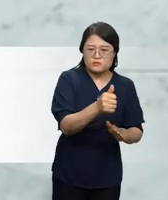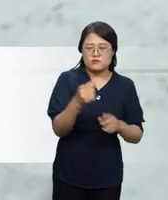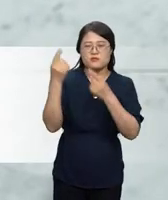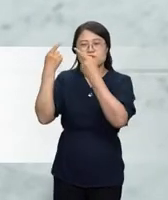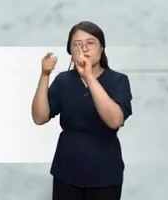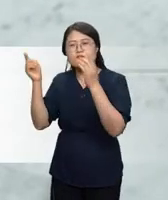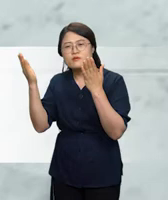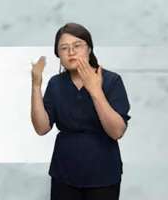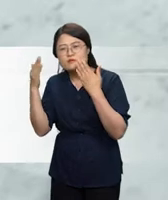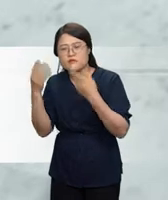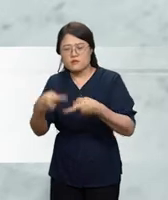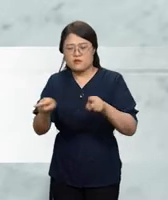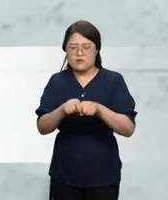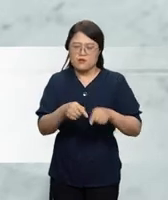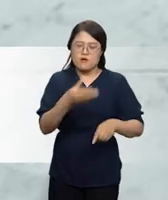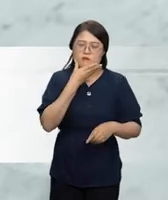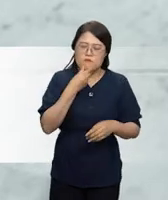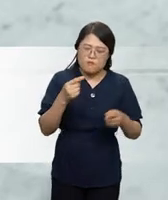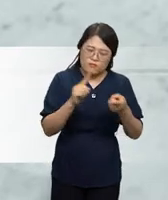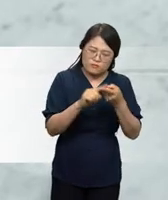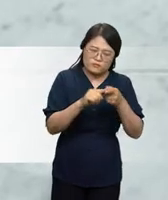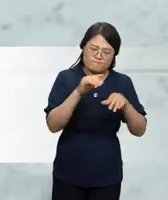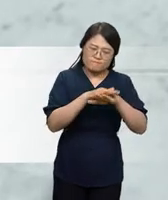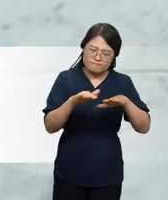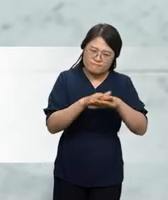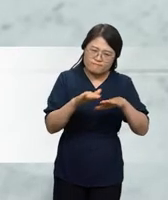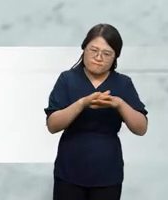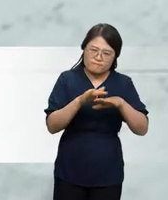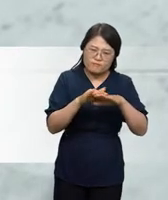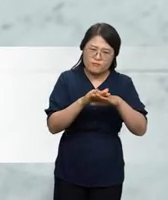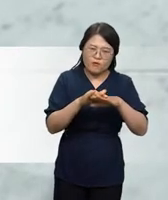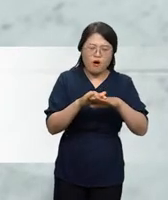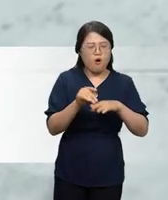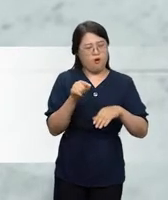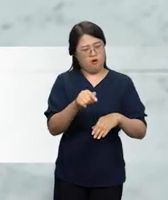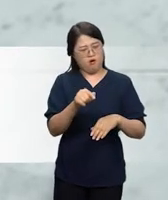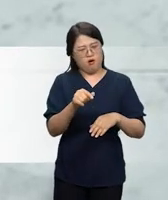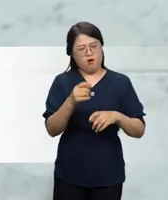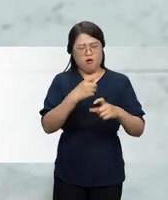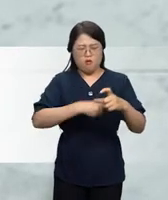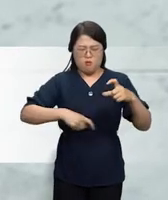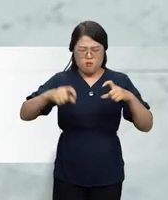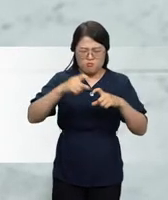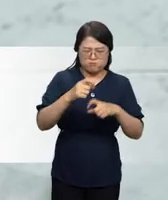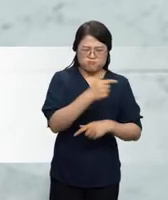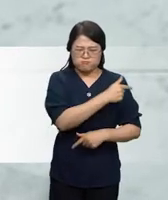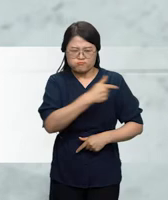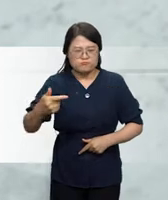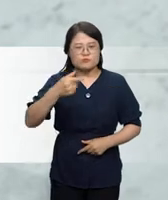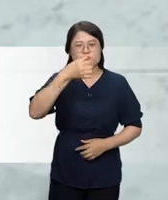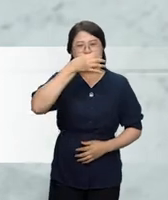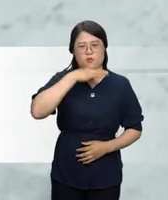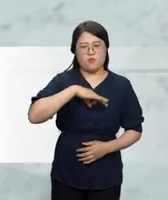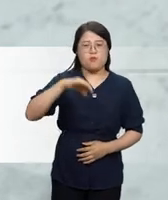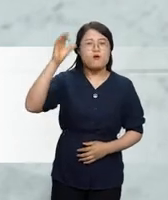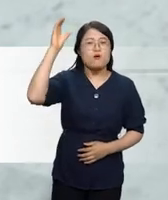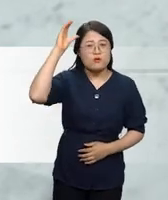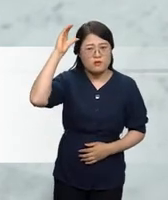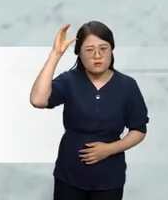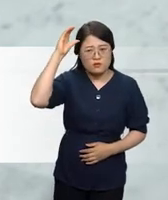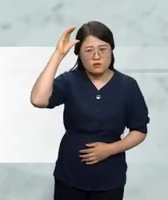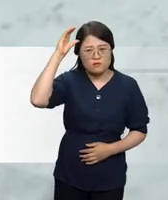해서 복지에 대한 대책을 세워나간다라고 하는 것은 굉장한 그 가시적 효과라든가 또 이렇게